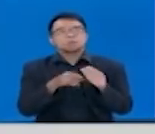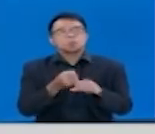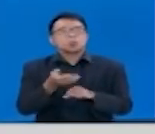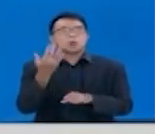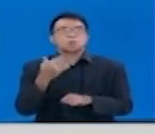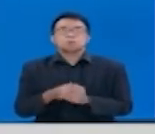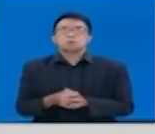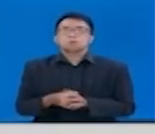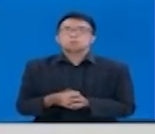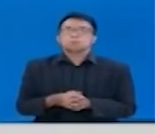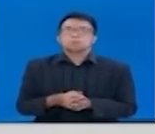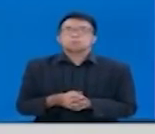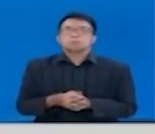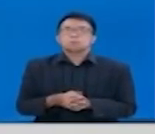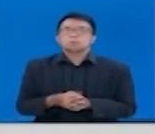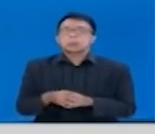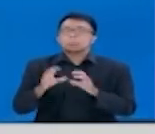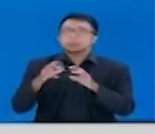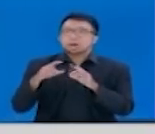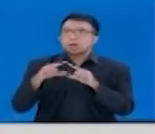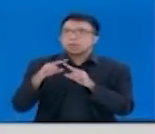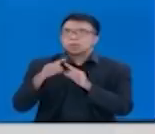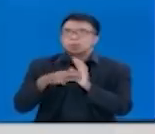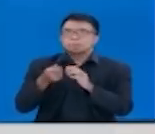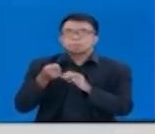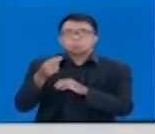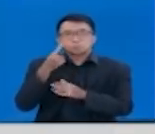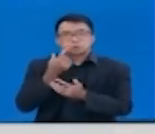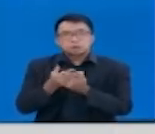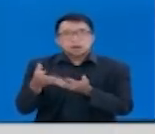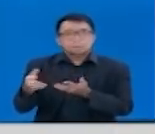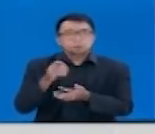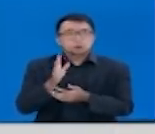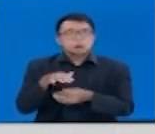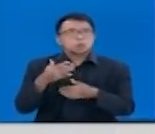yang memang menjadi barang bukti ini sudah diamankan atau masih tetap beroperasi, Pak?